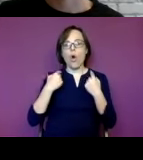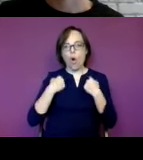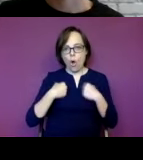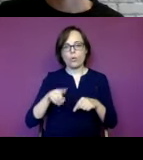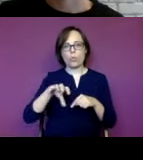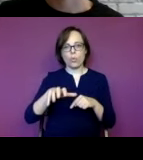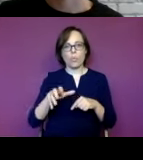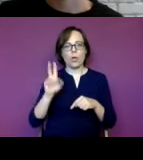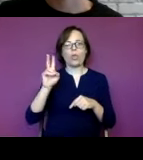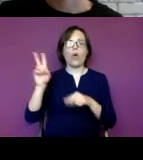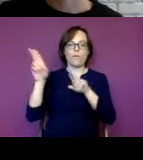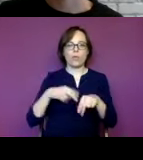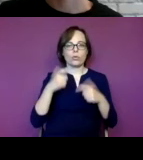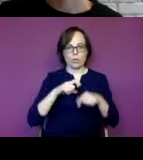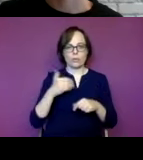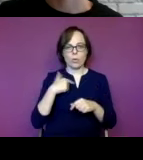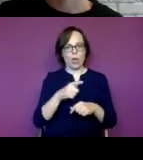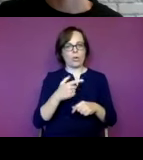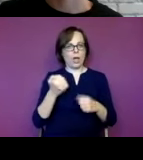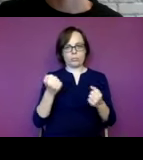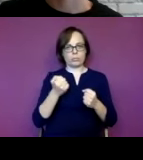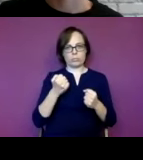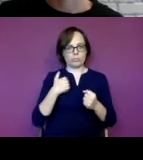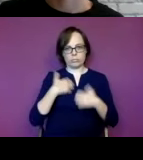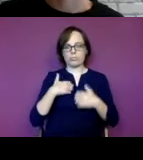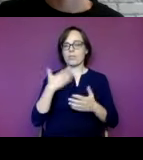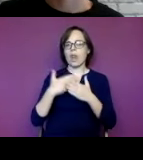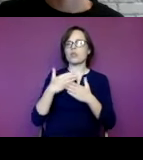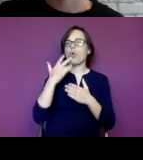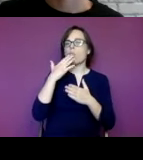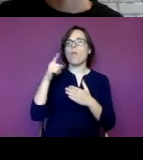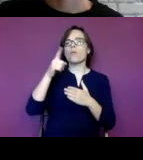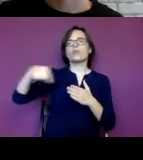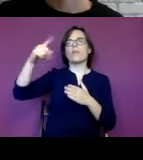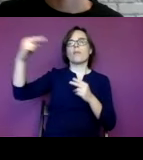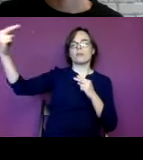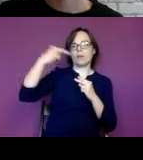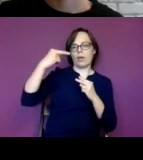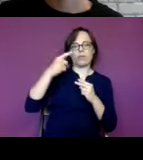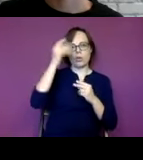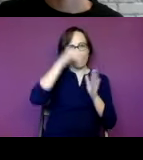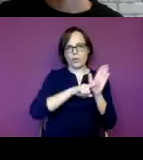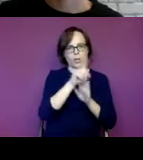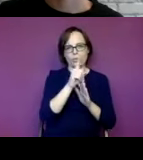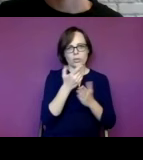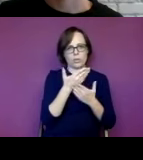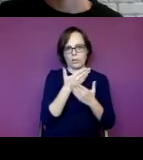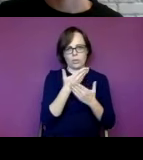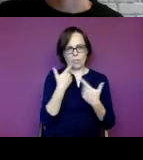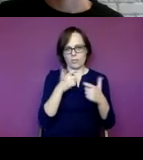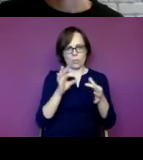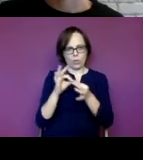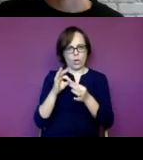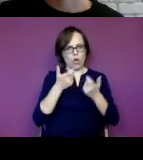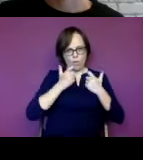państwo mówią o nas z perspektywy osób z zewnątrz. Poza tym wykształcenie nie ma tu nic do rzeczy. Jakby na wsi nie można się było wykształcić, to się już teraz